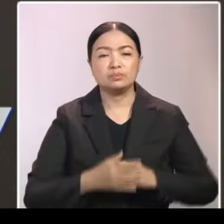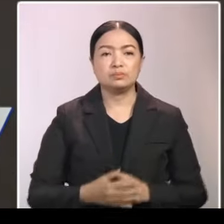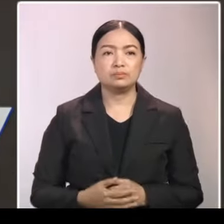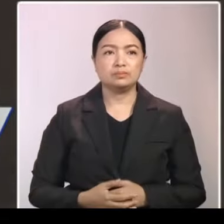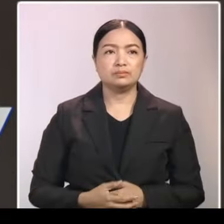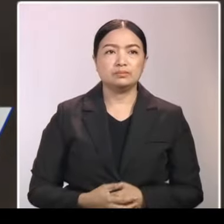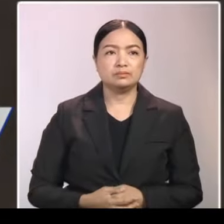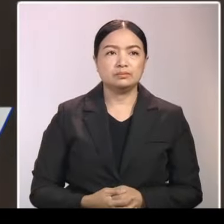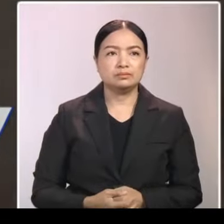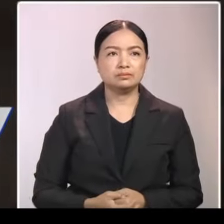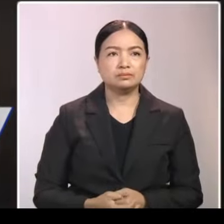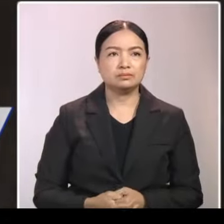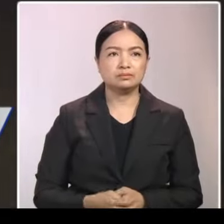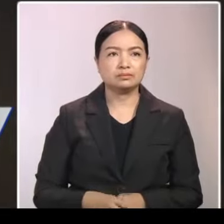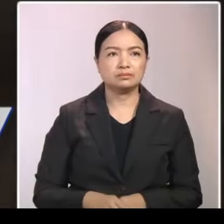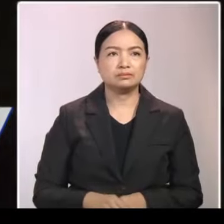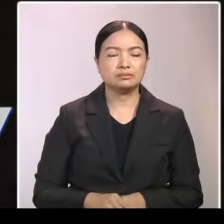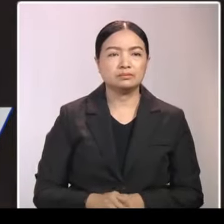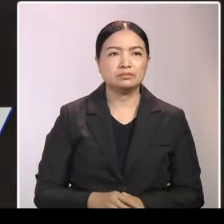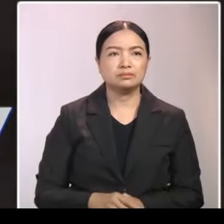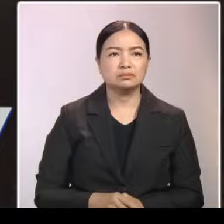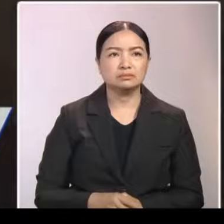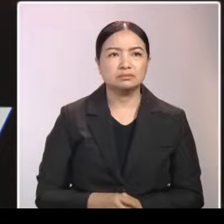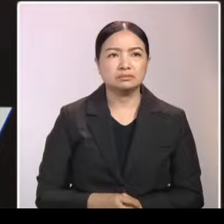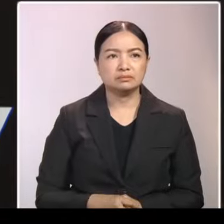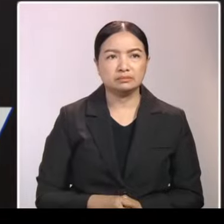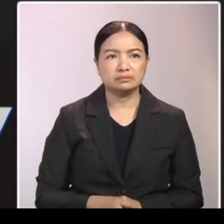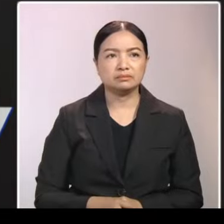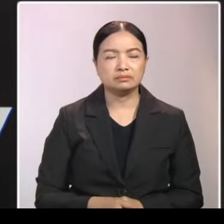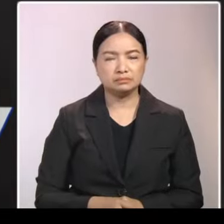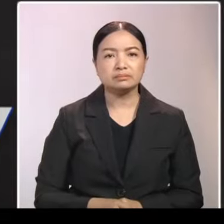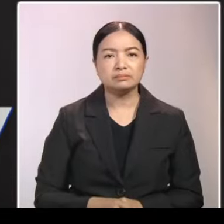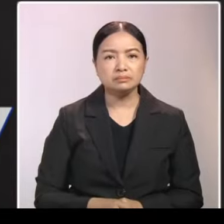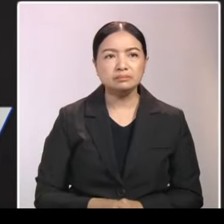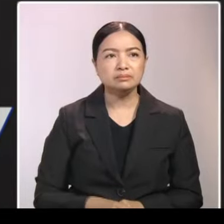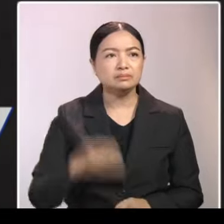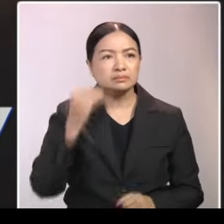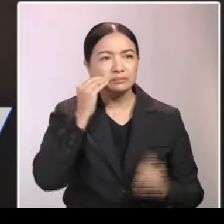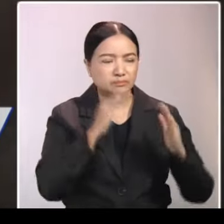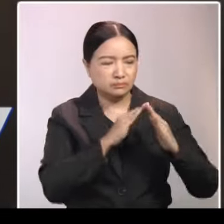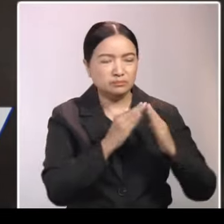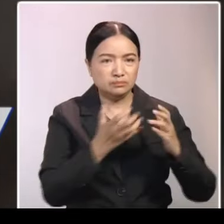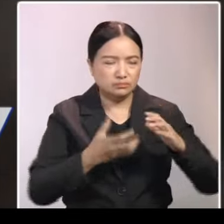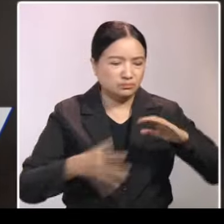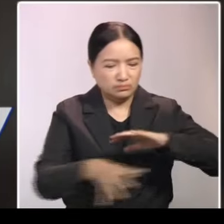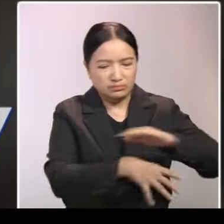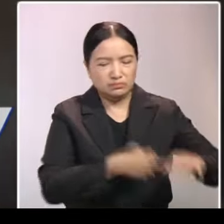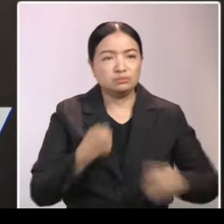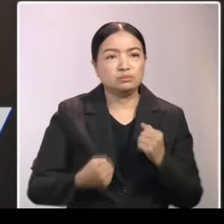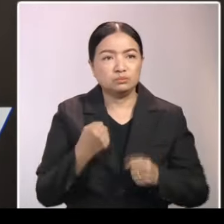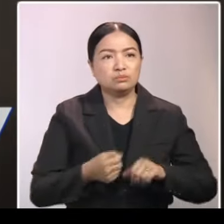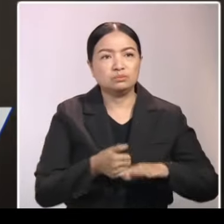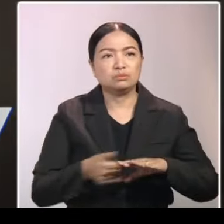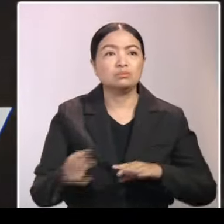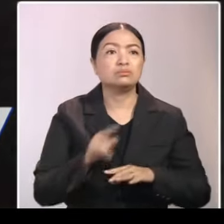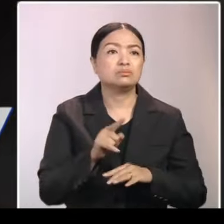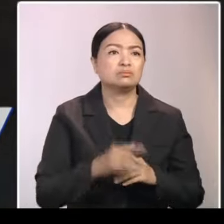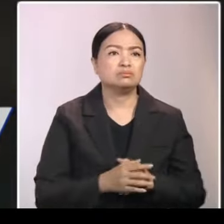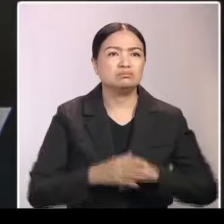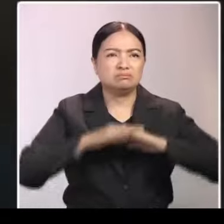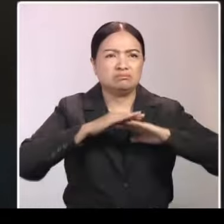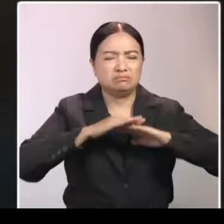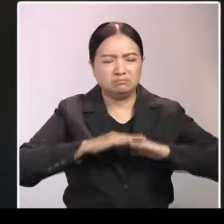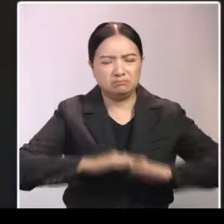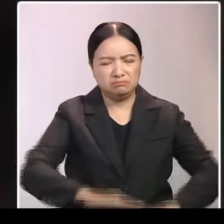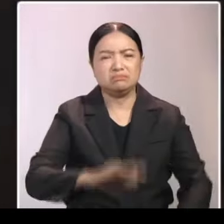กล้องมือถือที่ถ่ายเนี่ยคนในบ้านก็พยายามจะคว้าสิ่งของที่พอจะคว้าได้วิ่งออกมาแต่ว่าจังหวะนั้นคือตลิ่ง